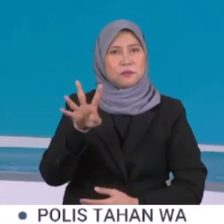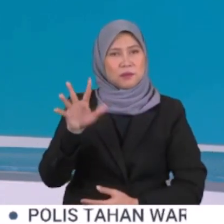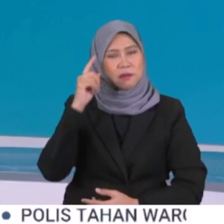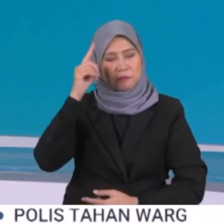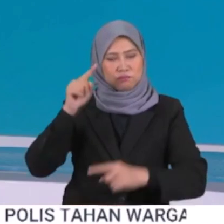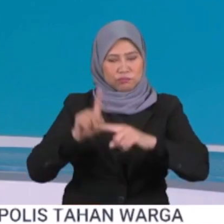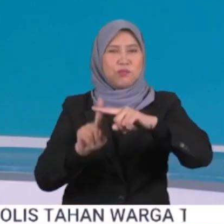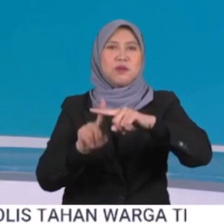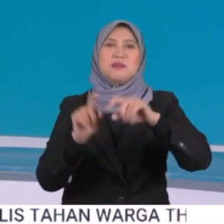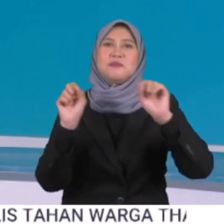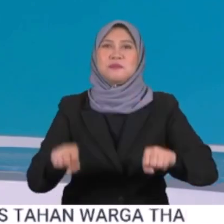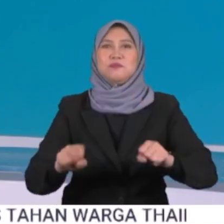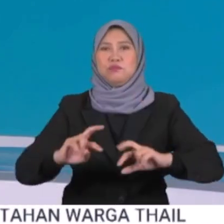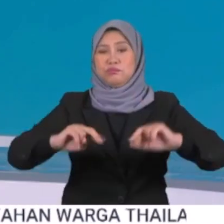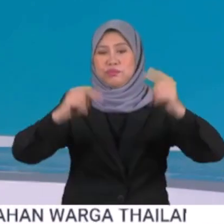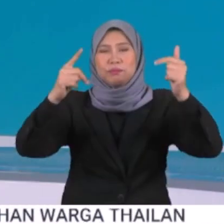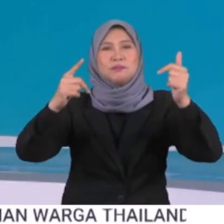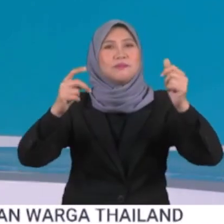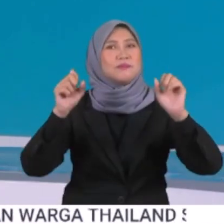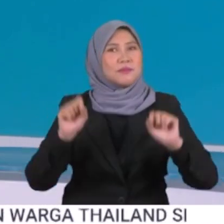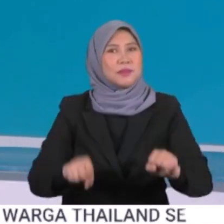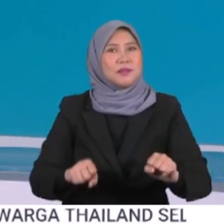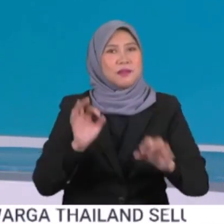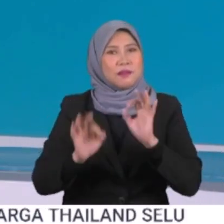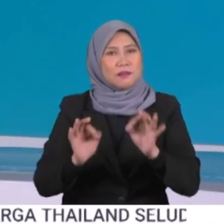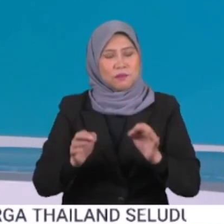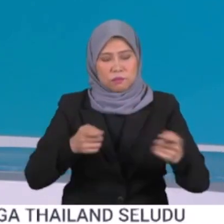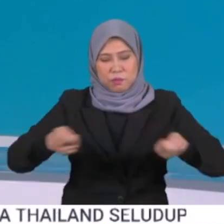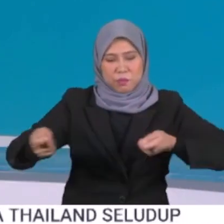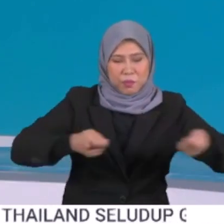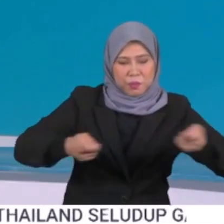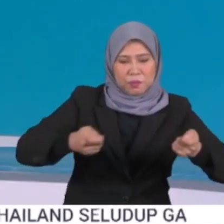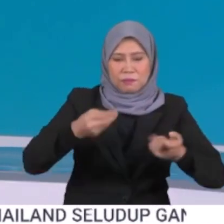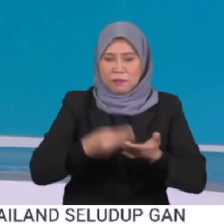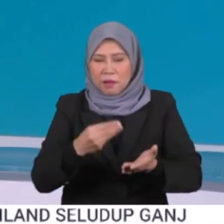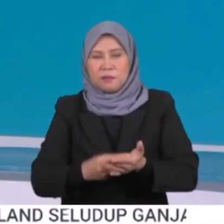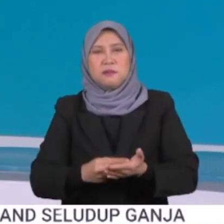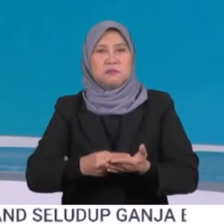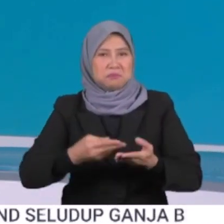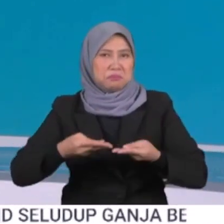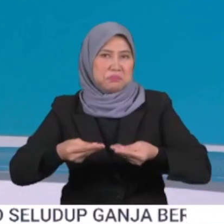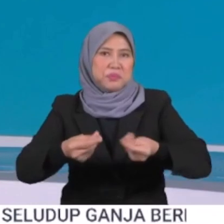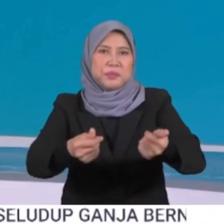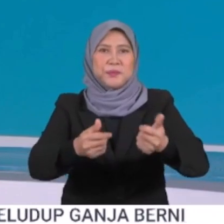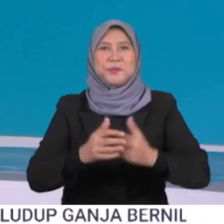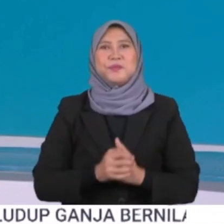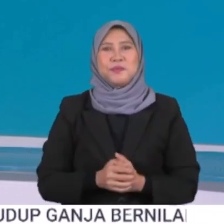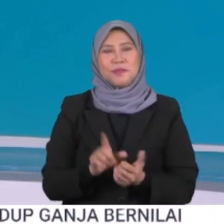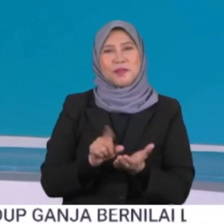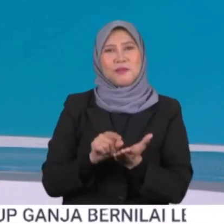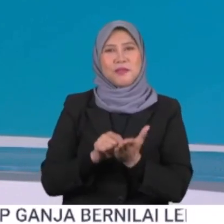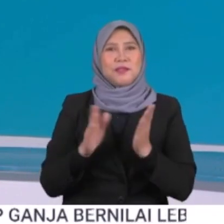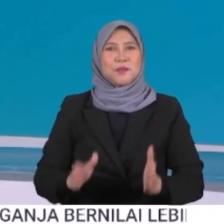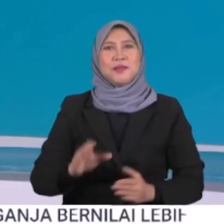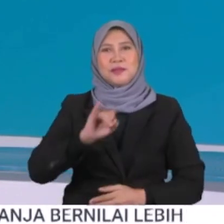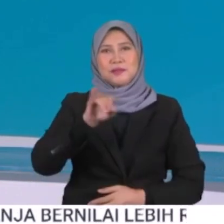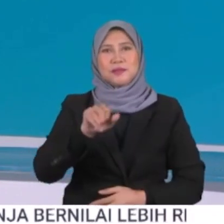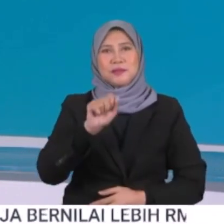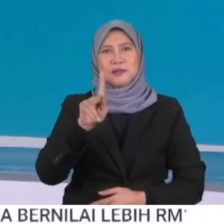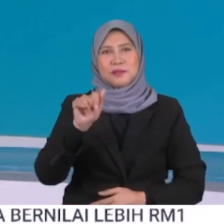impak positif terhadap aspek tersebut jika disulami tata kelola yang baik. Wartawan Jakim Lila Zin ada